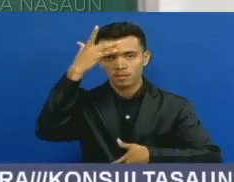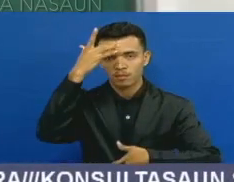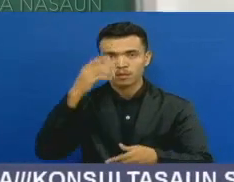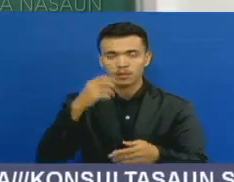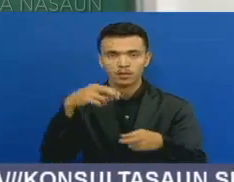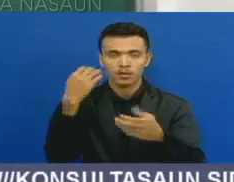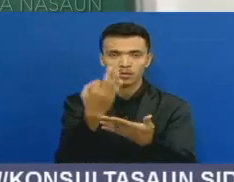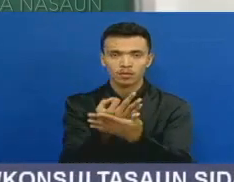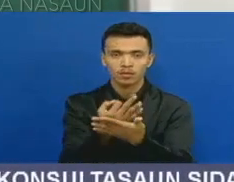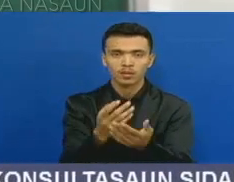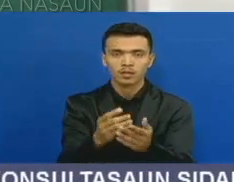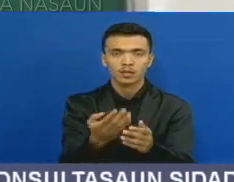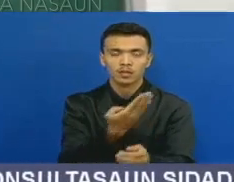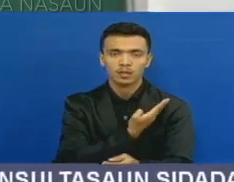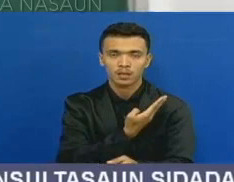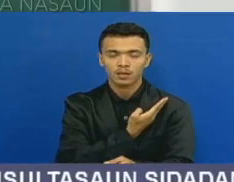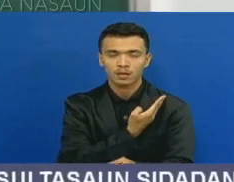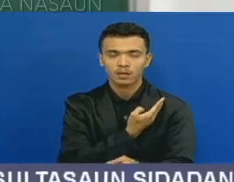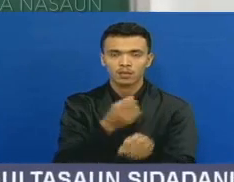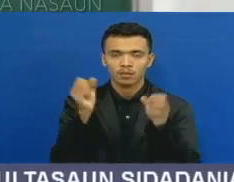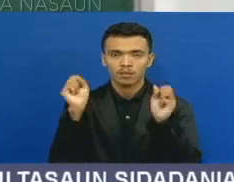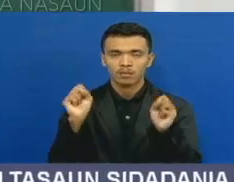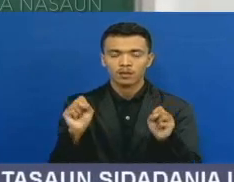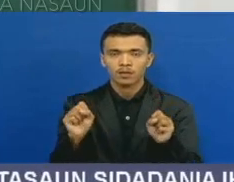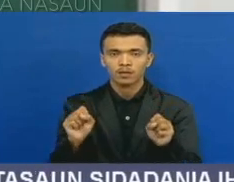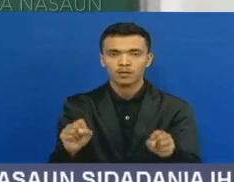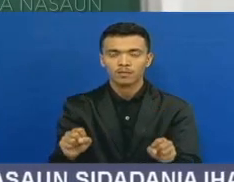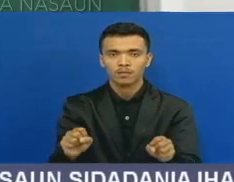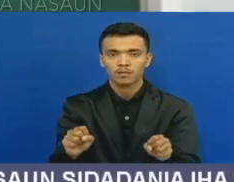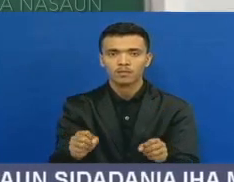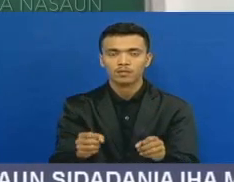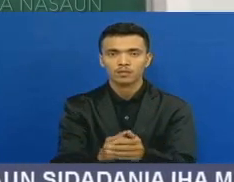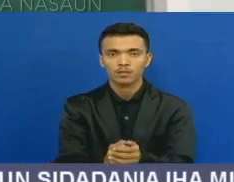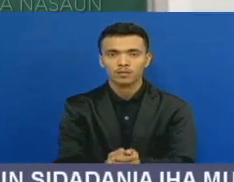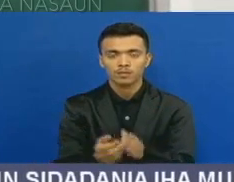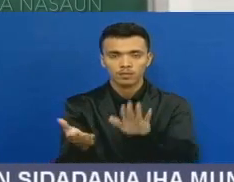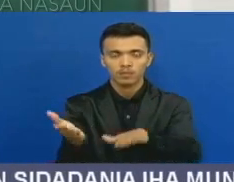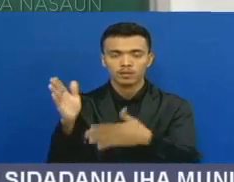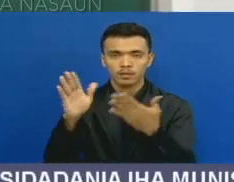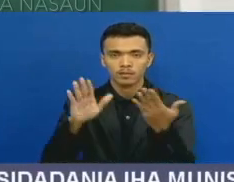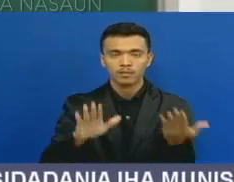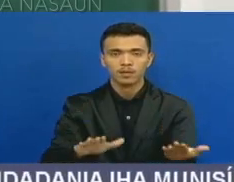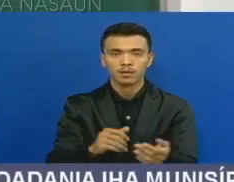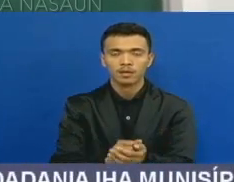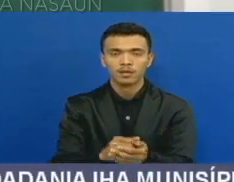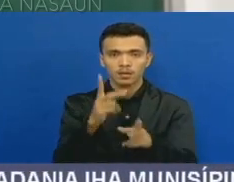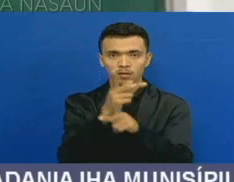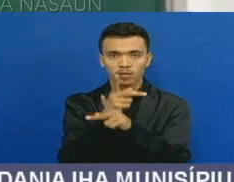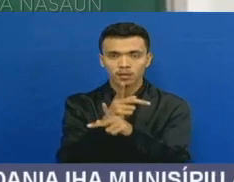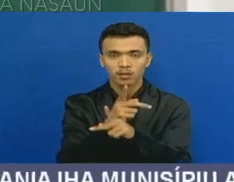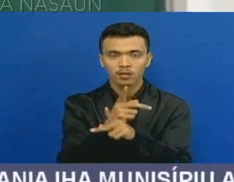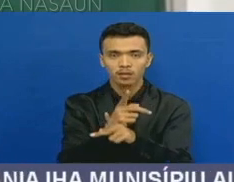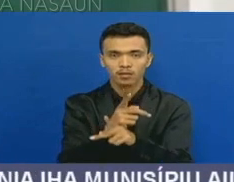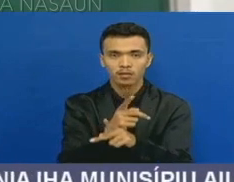ni karu, depois belemos emak sebelah vida. Atau prevensau, saya prevensau